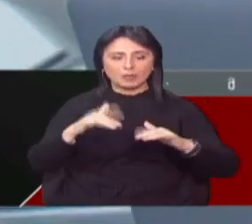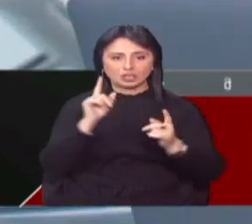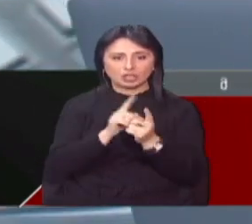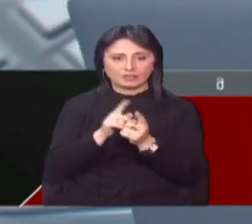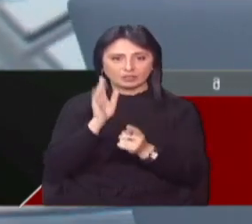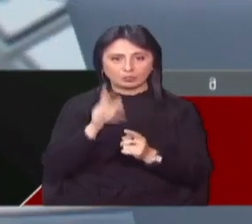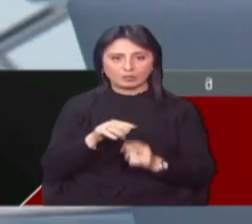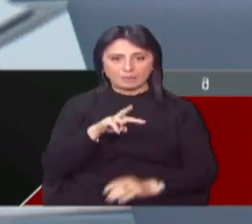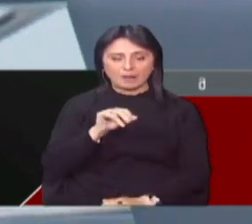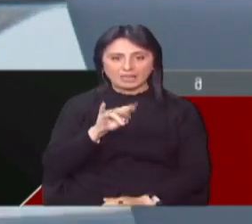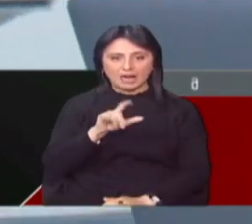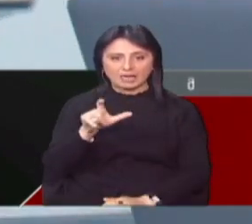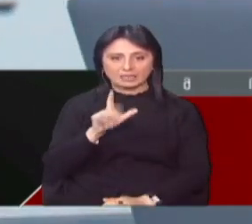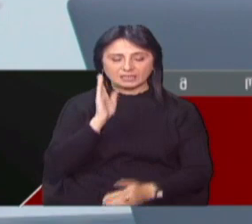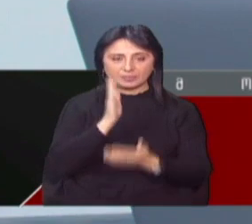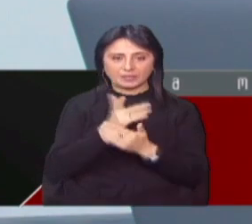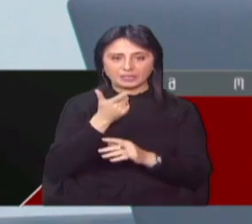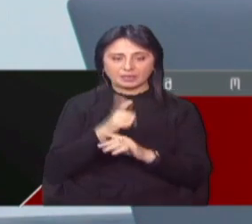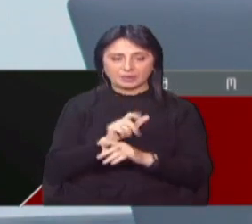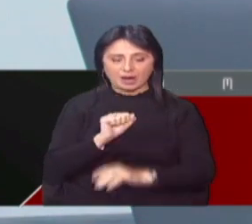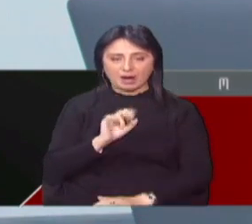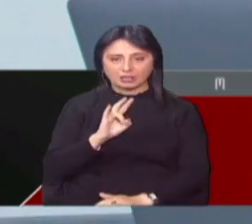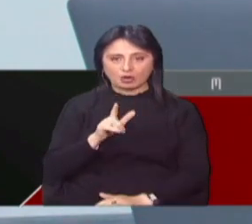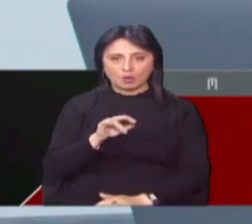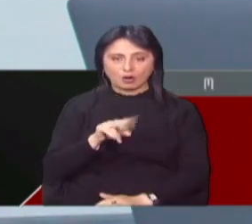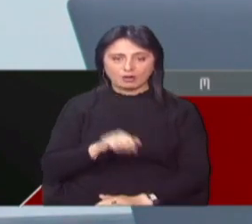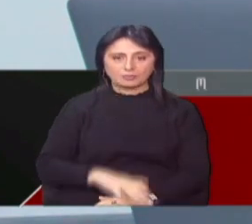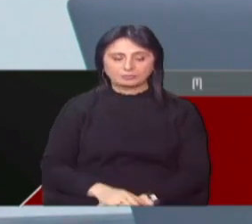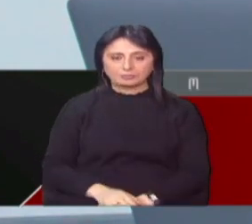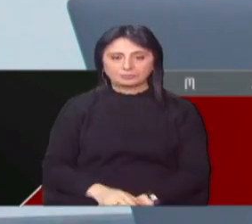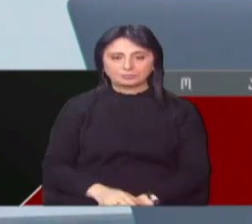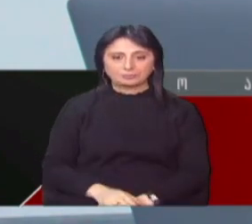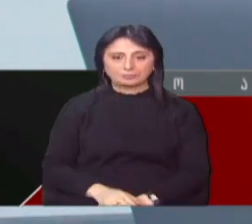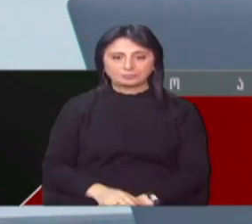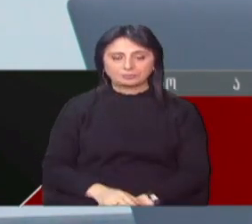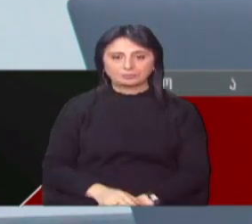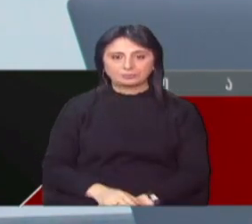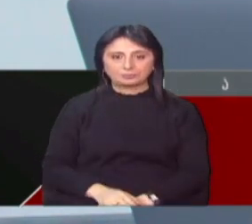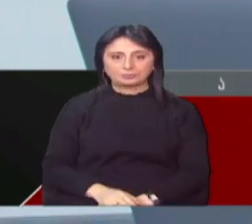შეხვედრა. თეონა მანაგაძე შემოგვერთება ვიზიტის დეტალებით ახლა მოამის ეთერში.